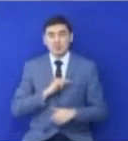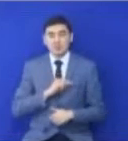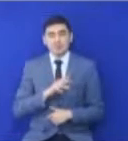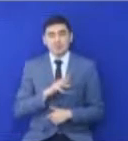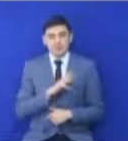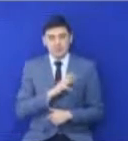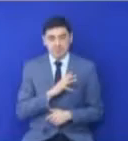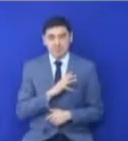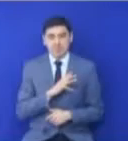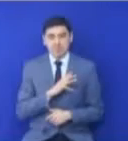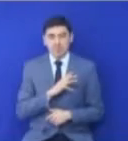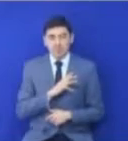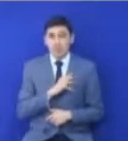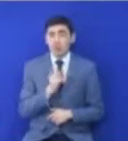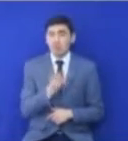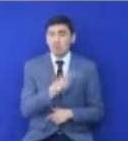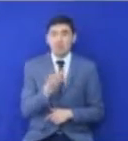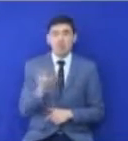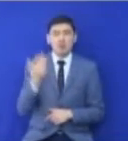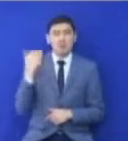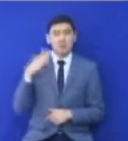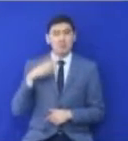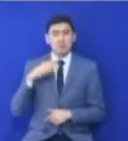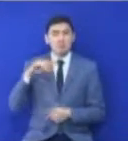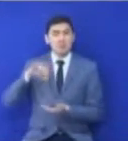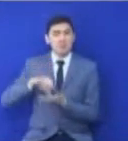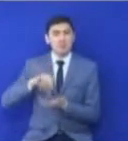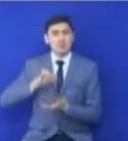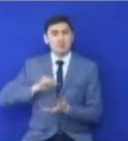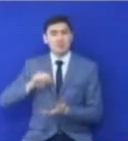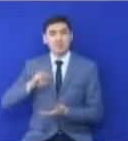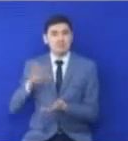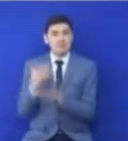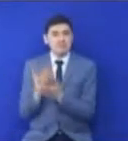ардагерлерінің шаңырағында болып, өткен күндердің естелігімен бөліскен етті.